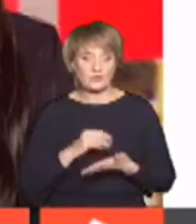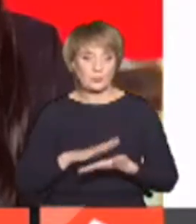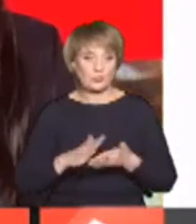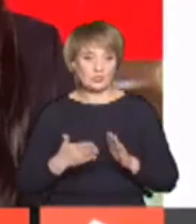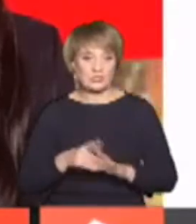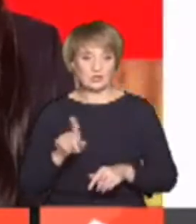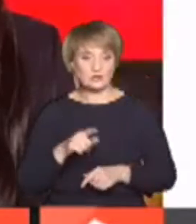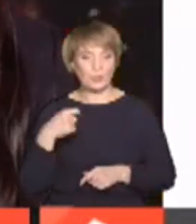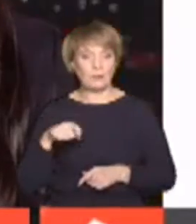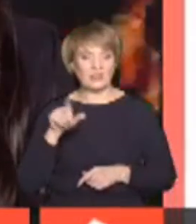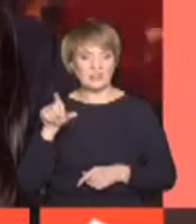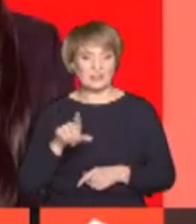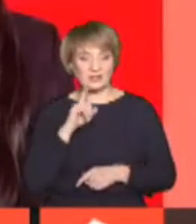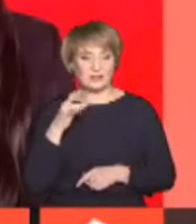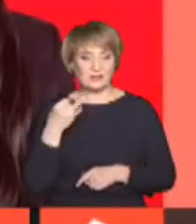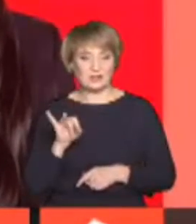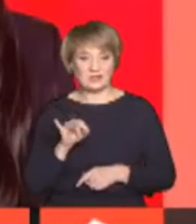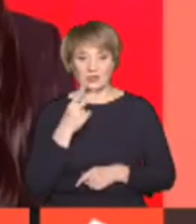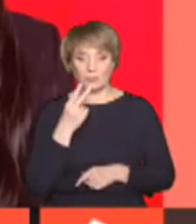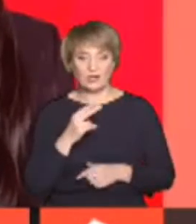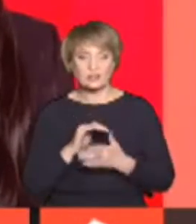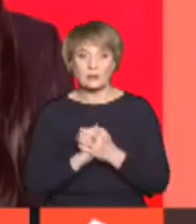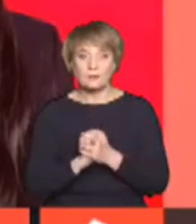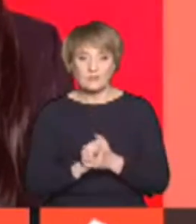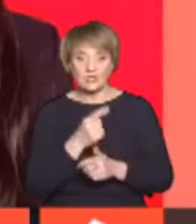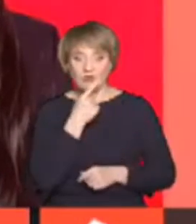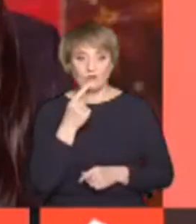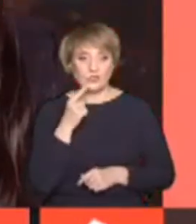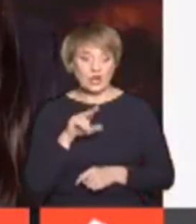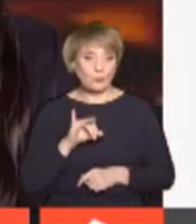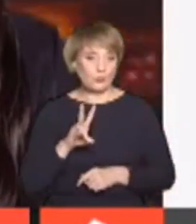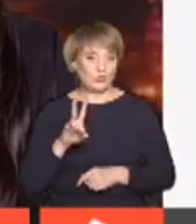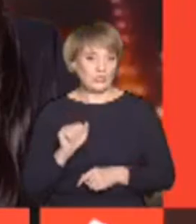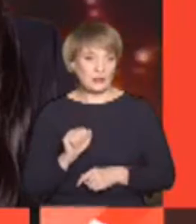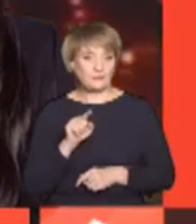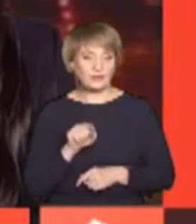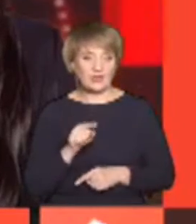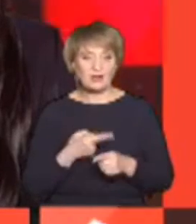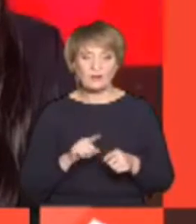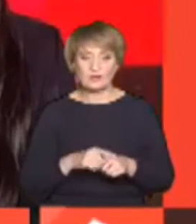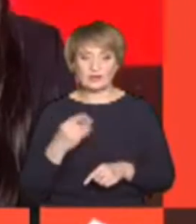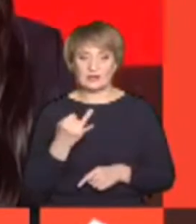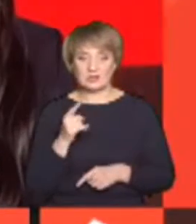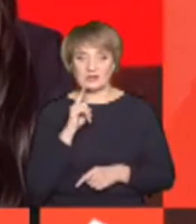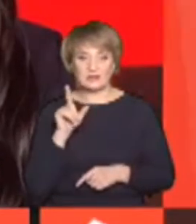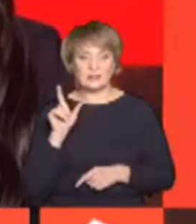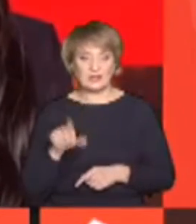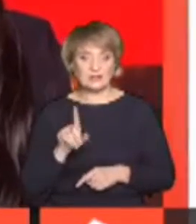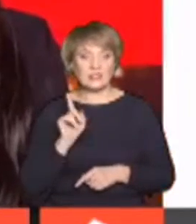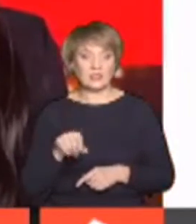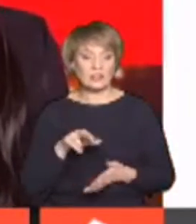що президент Зеленський бачить мир в очах Путіна, але все одно всі розуміють, що ця історія ненадовго. Зеленський теж